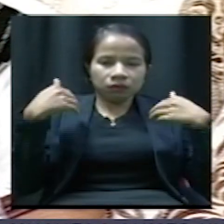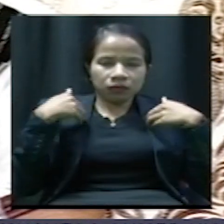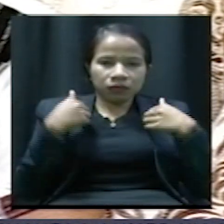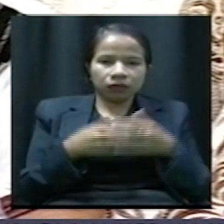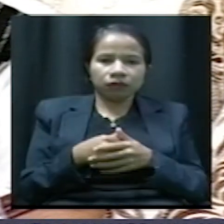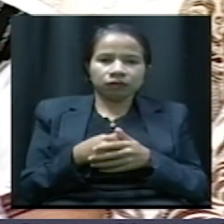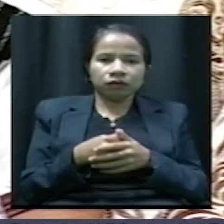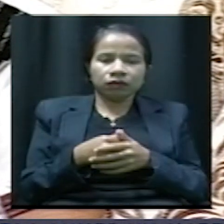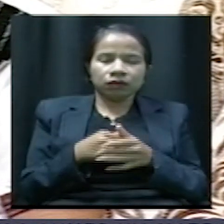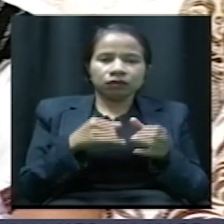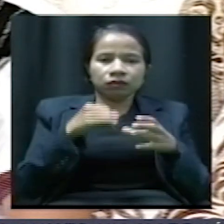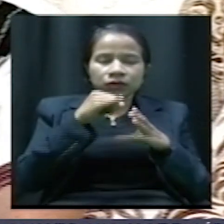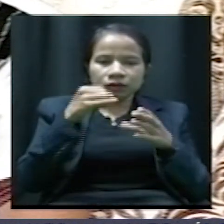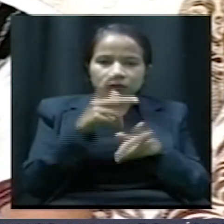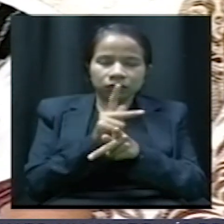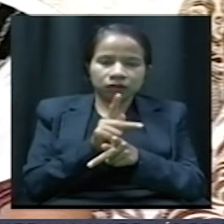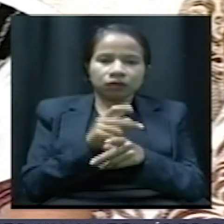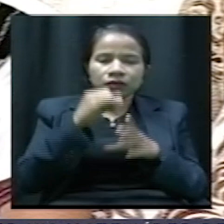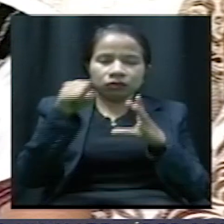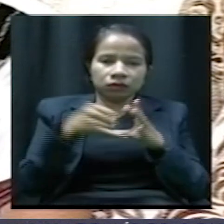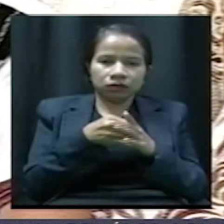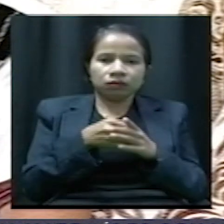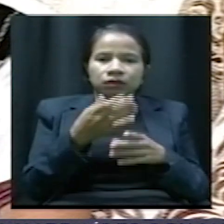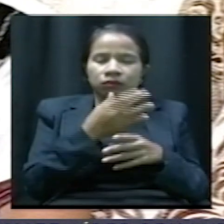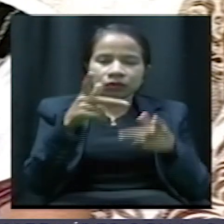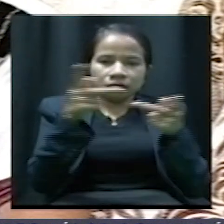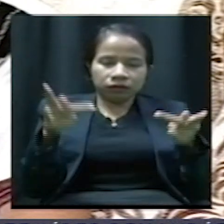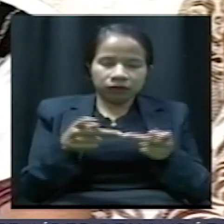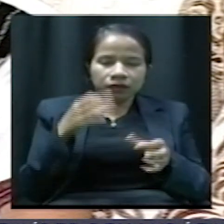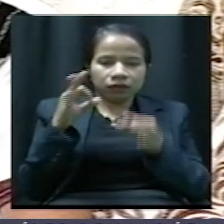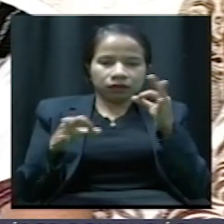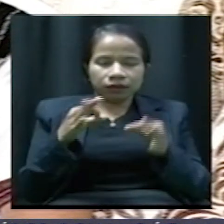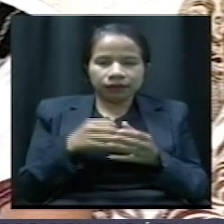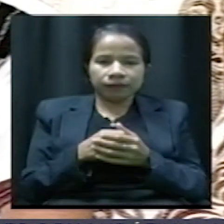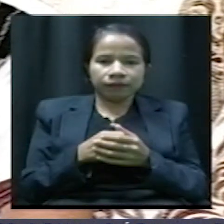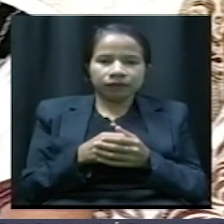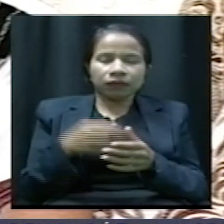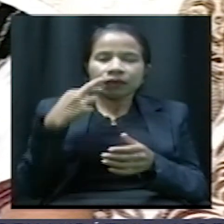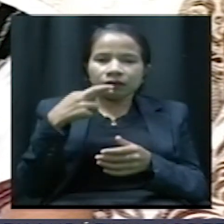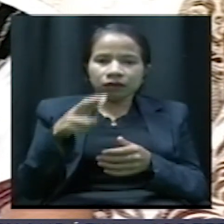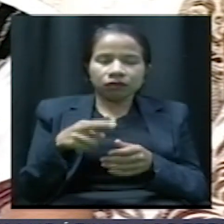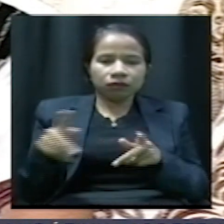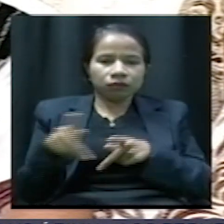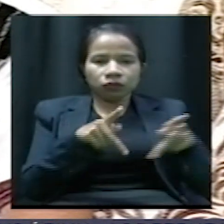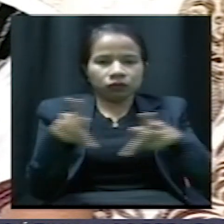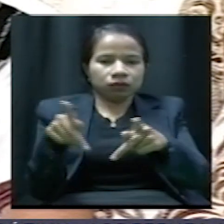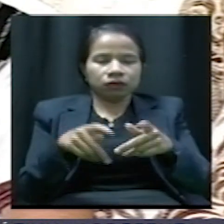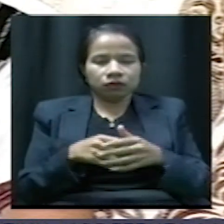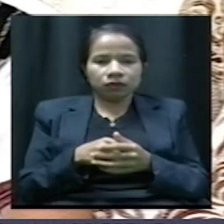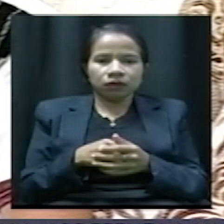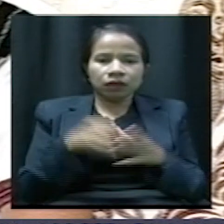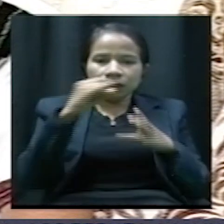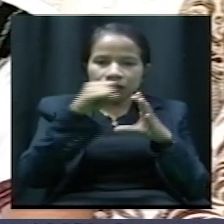atau assegura inclusão deficiência iha itu pocher na fating. E nunemo satu recomenda ba publiko